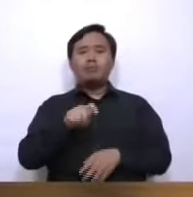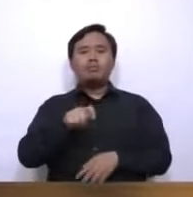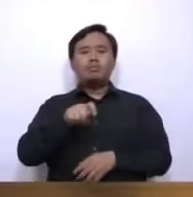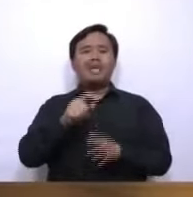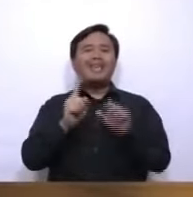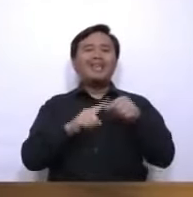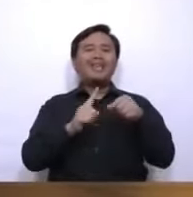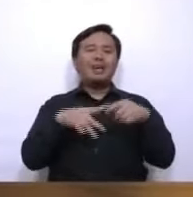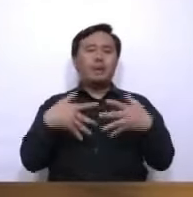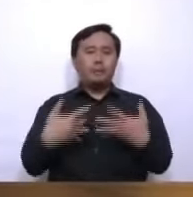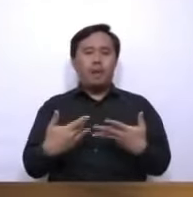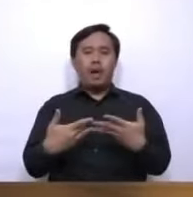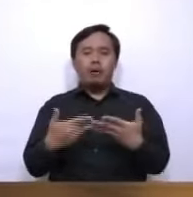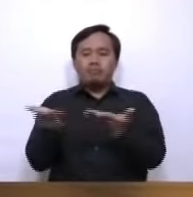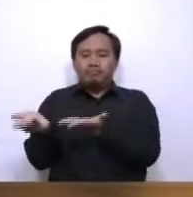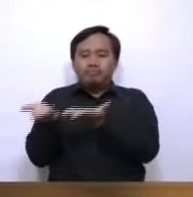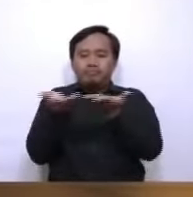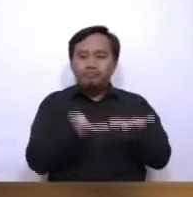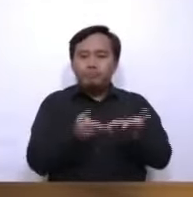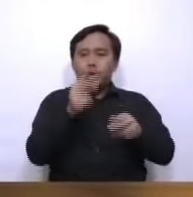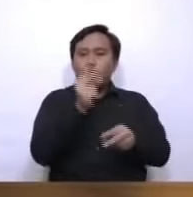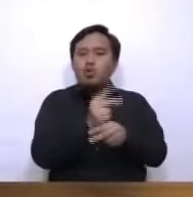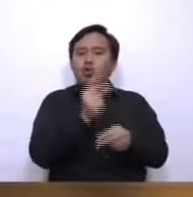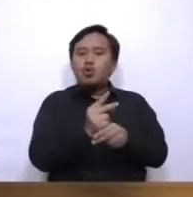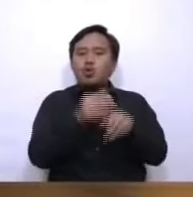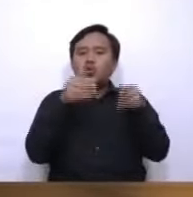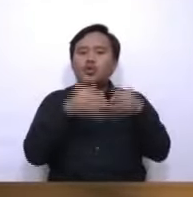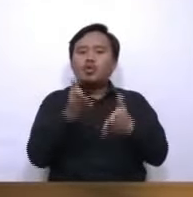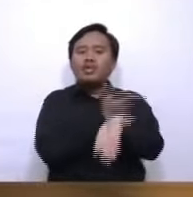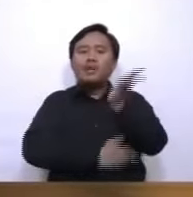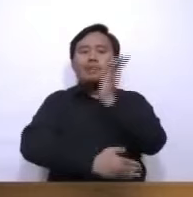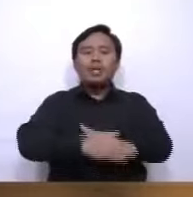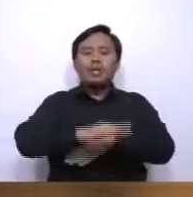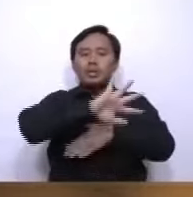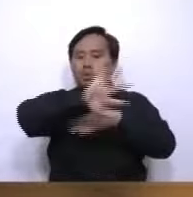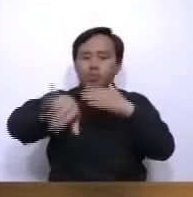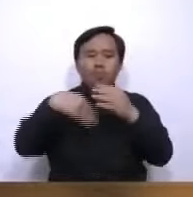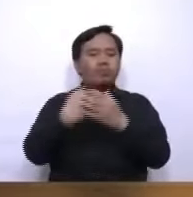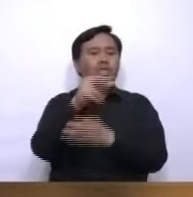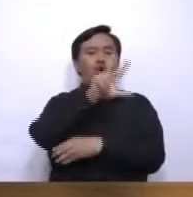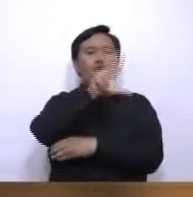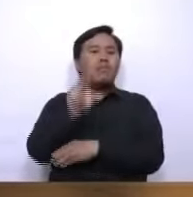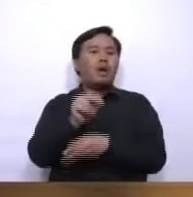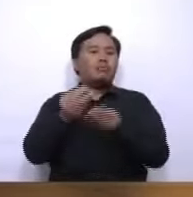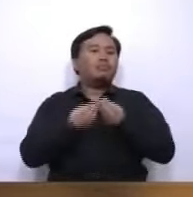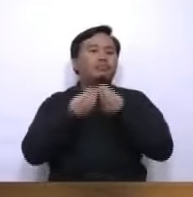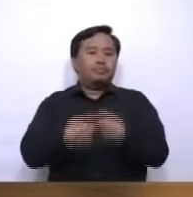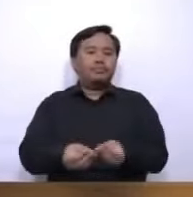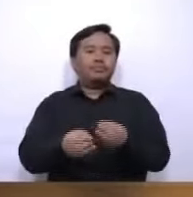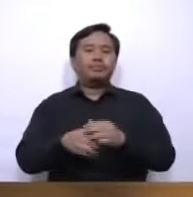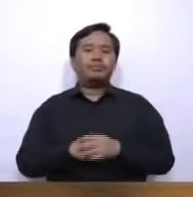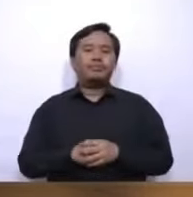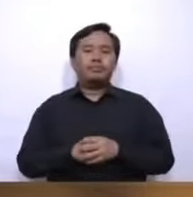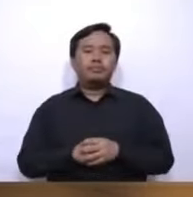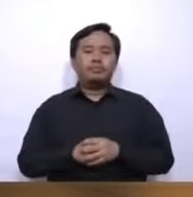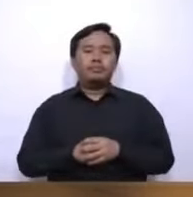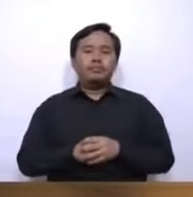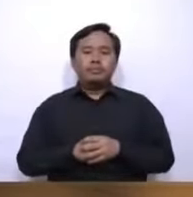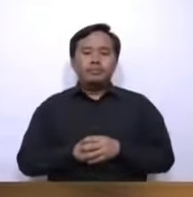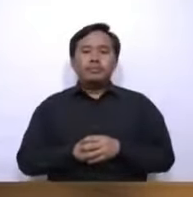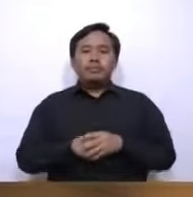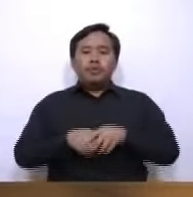pada penyediaan guru-guru untuk disabilitas di seluruh Jawa Barat. Kemudian kalau itu tersebar